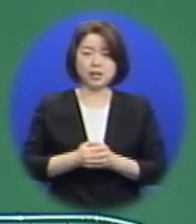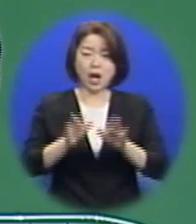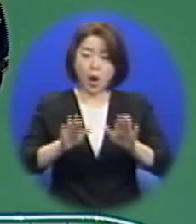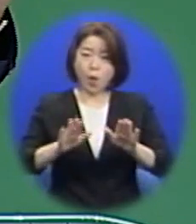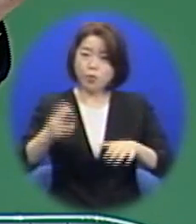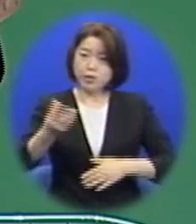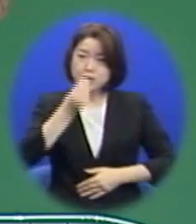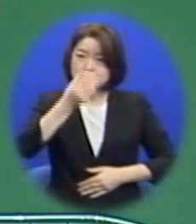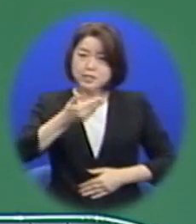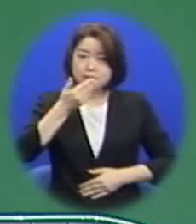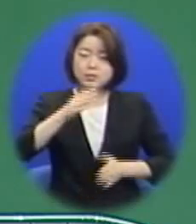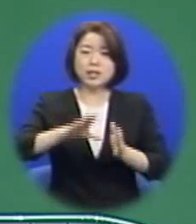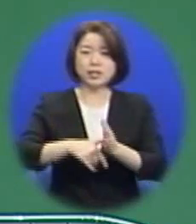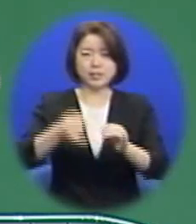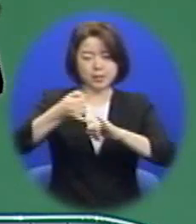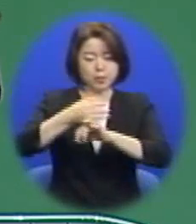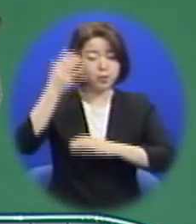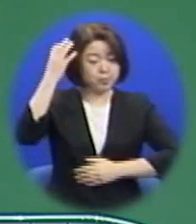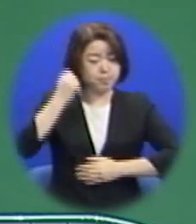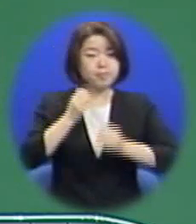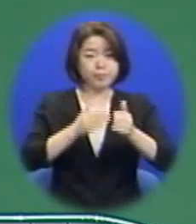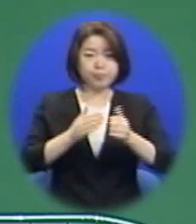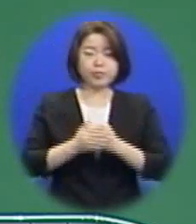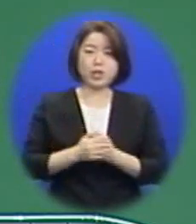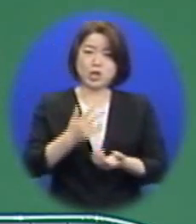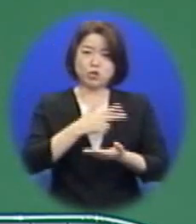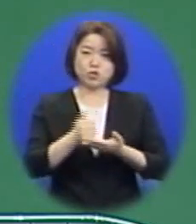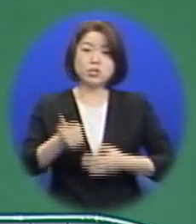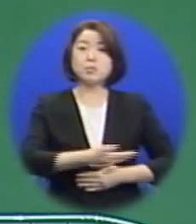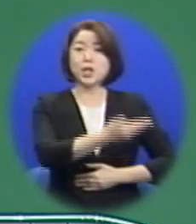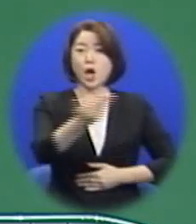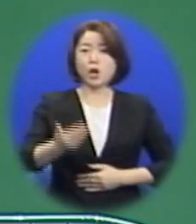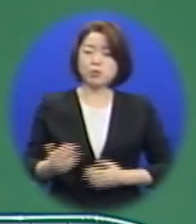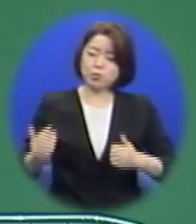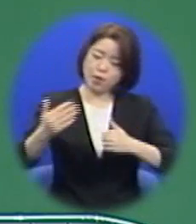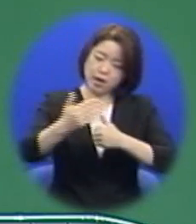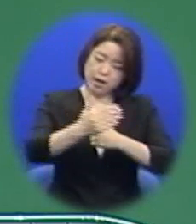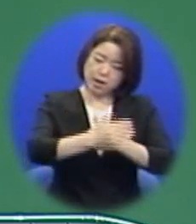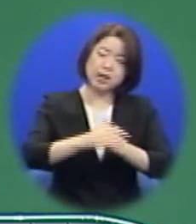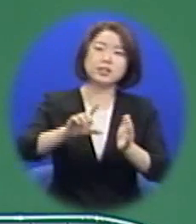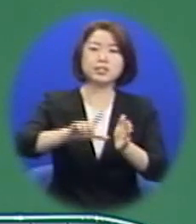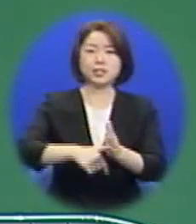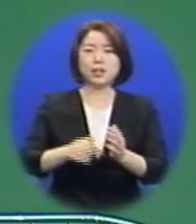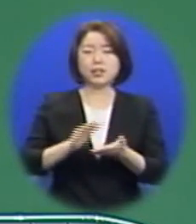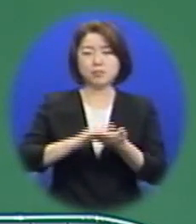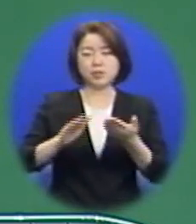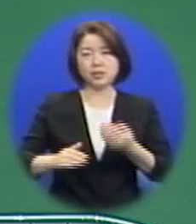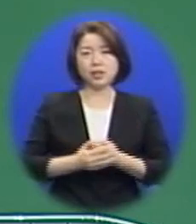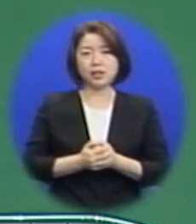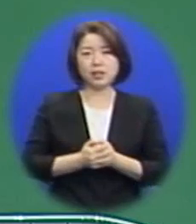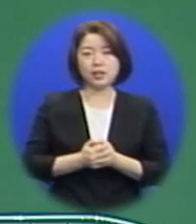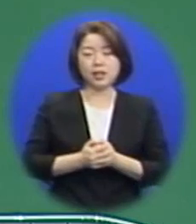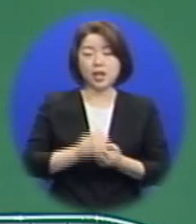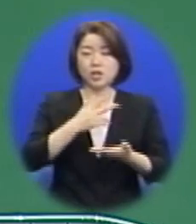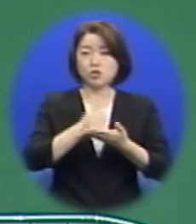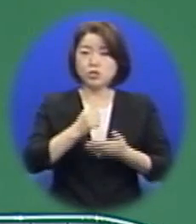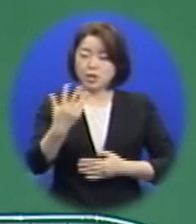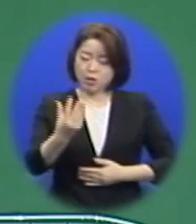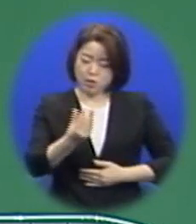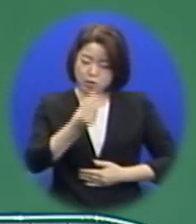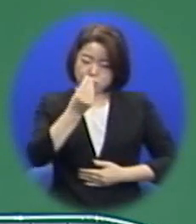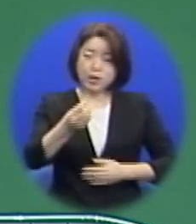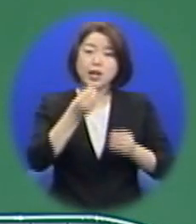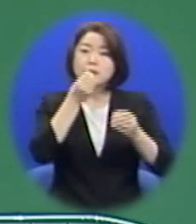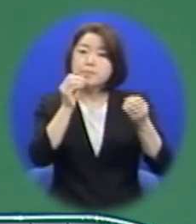성찬할 때 꼭 기억하십시오. 주님이 여러분을 꽉 안아주시는 시간. 주님과 거룩한 입맞춤을 하는